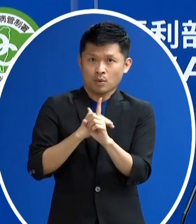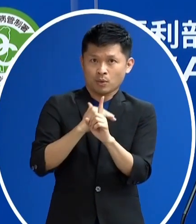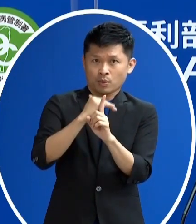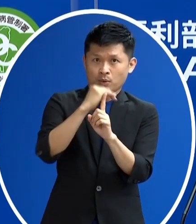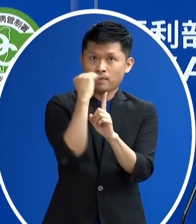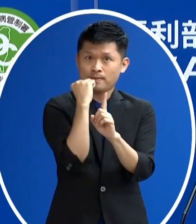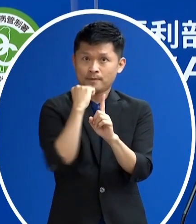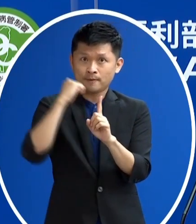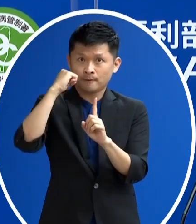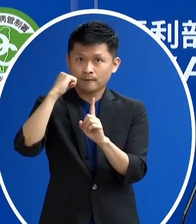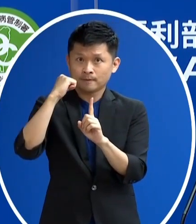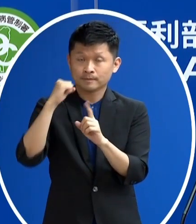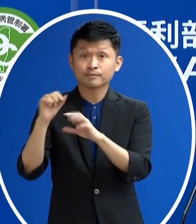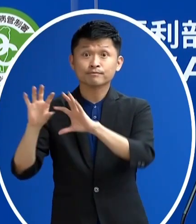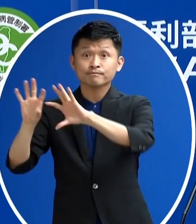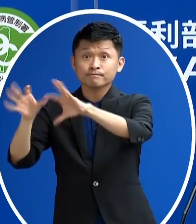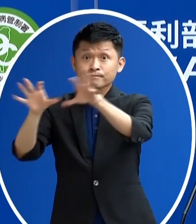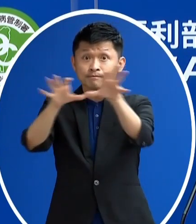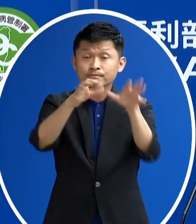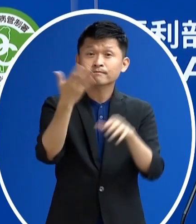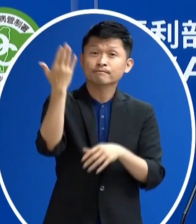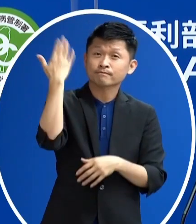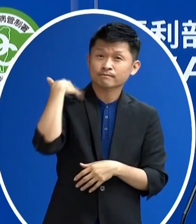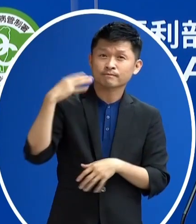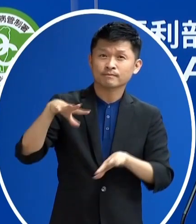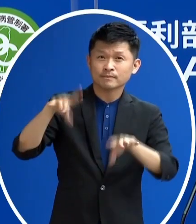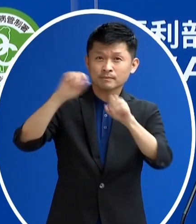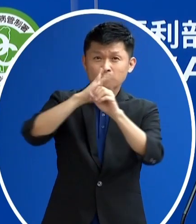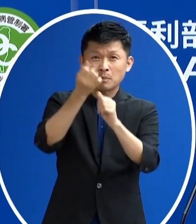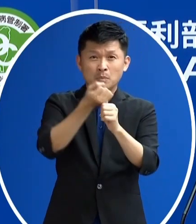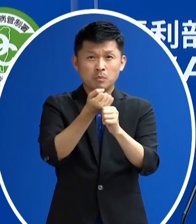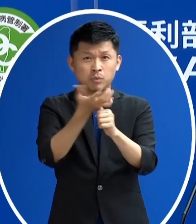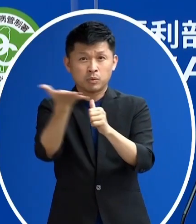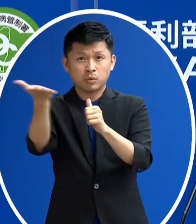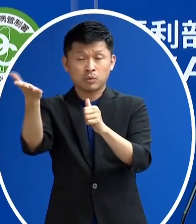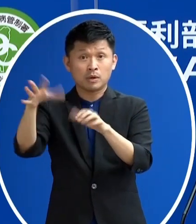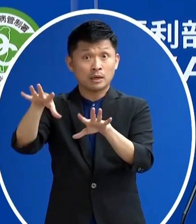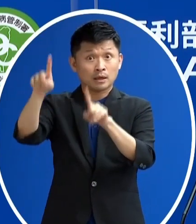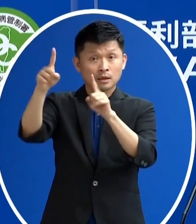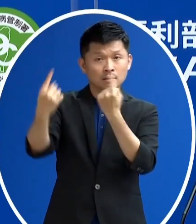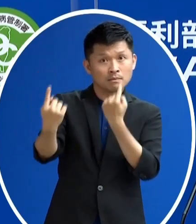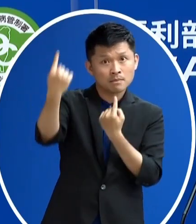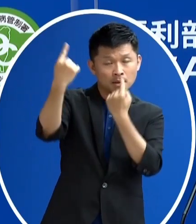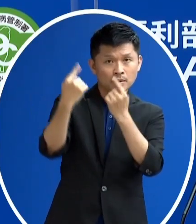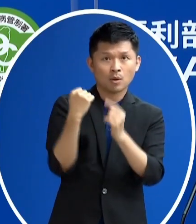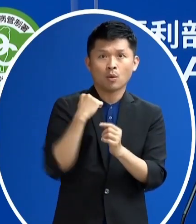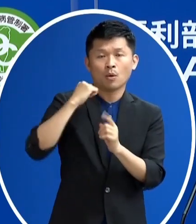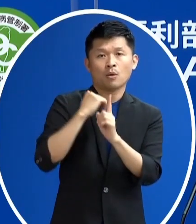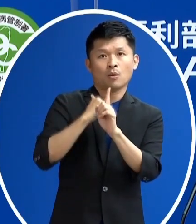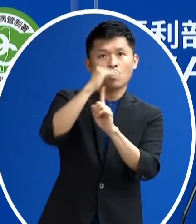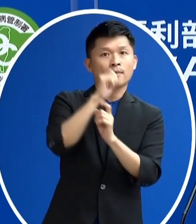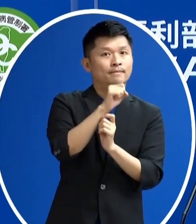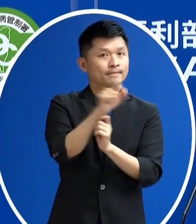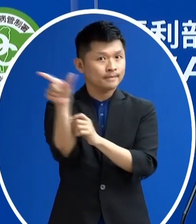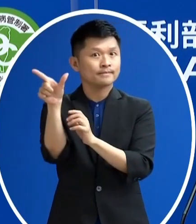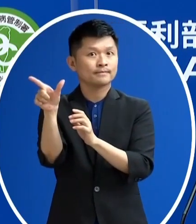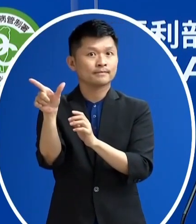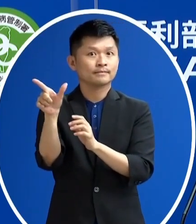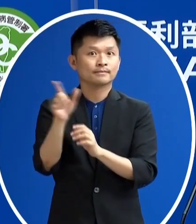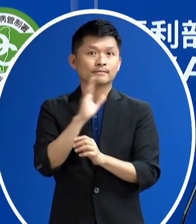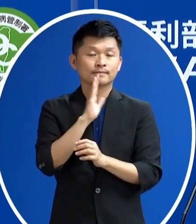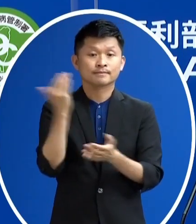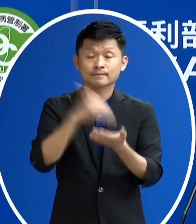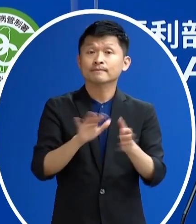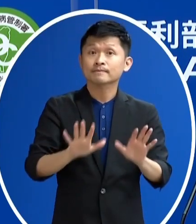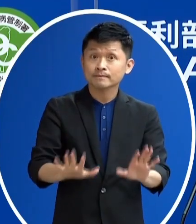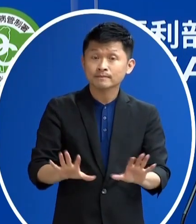基本上都比这些国家当初疫情在开始的时候要高出很多。那到现在为止，我也